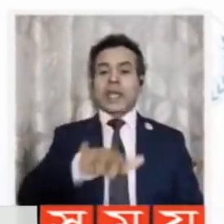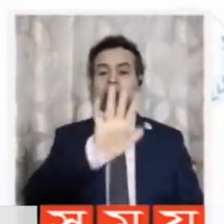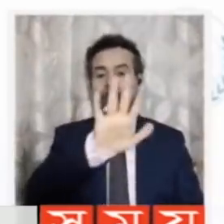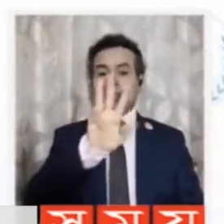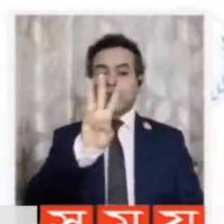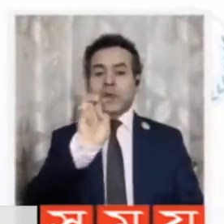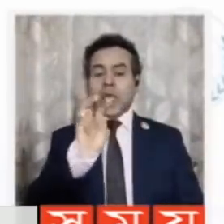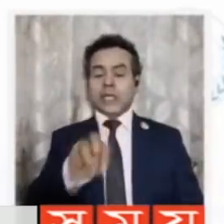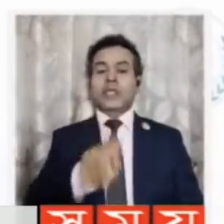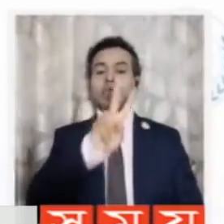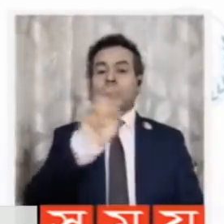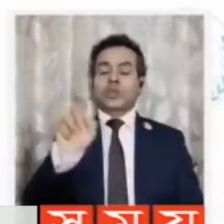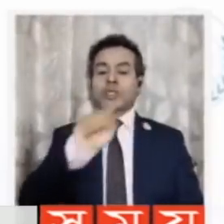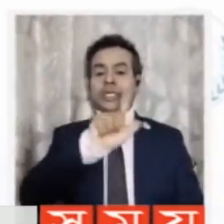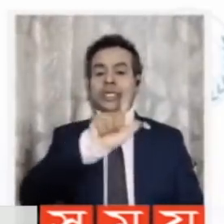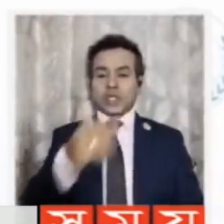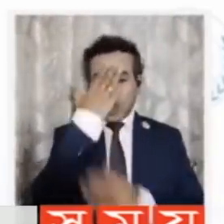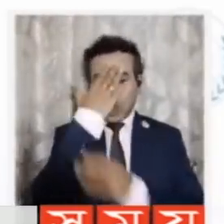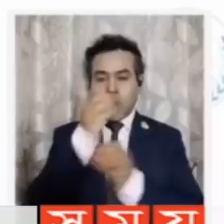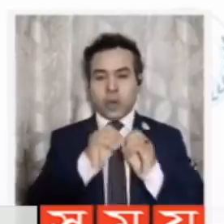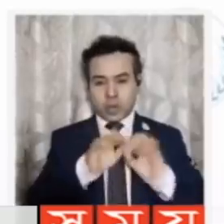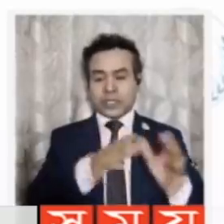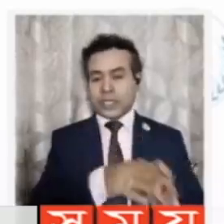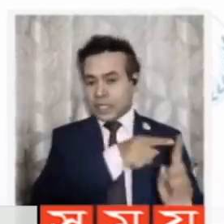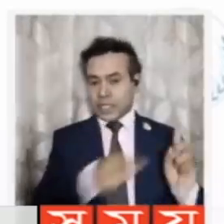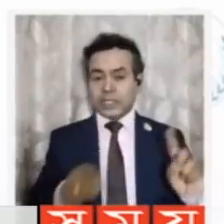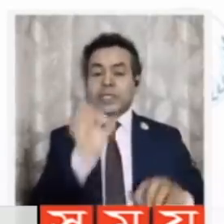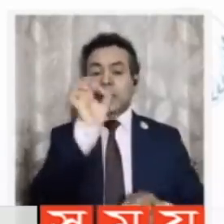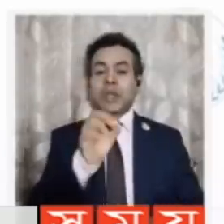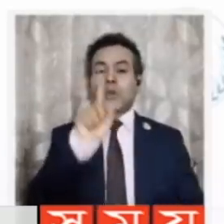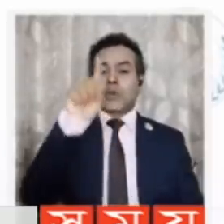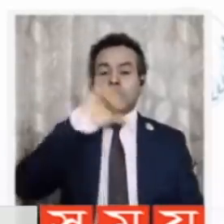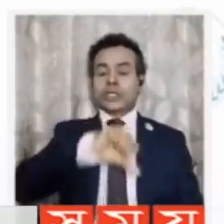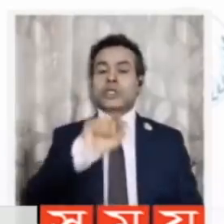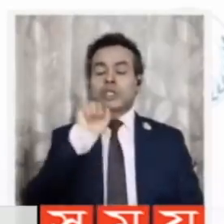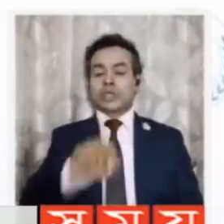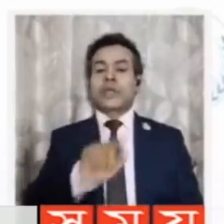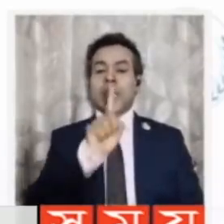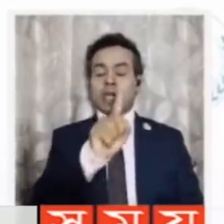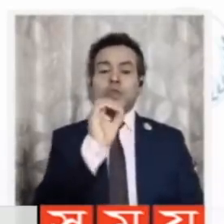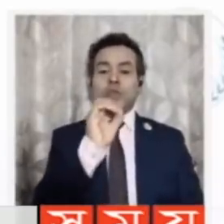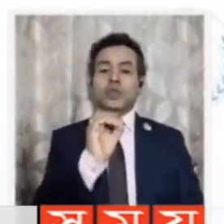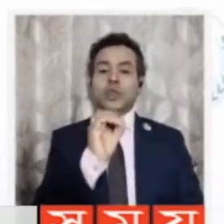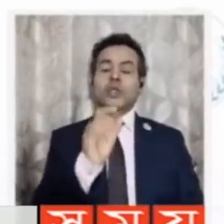1,53,277 জন এবং এ পর্যন্ত শনাক্তের হার 19.10%।